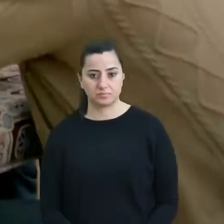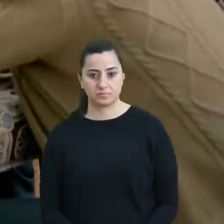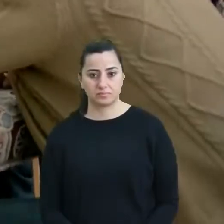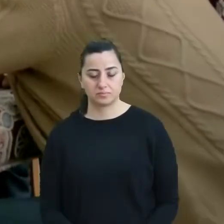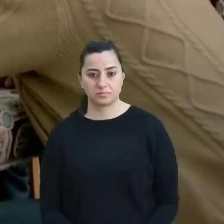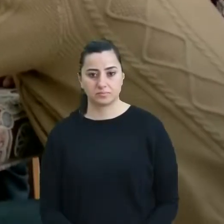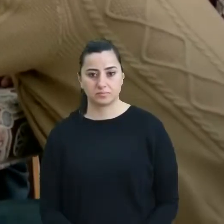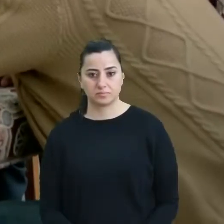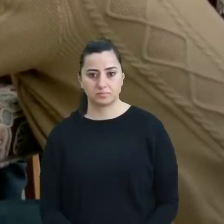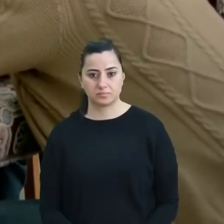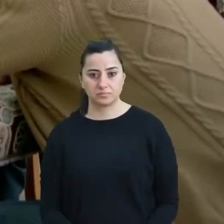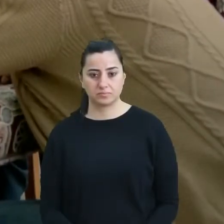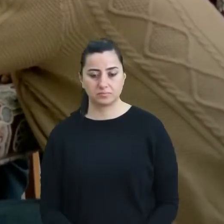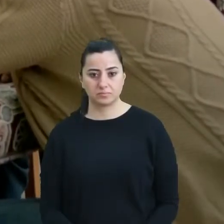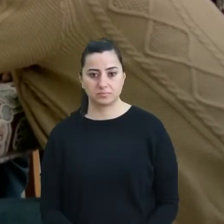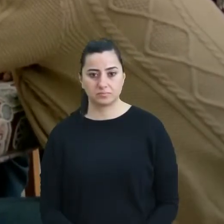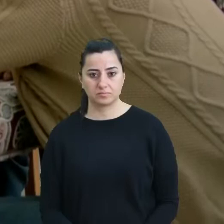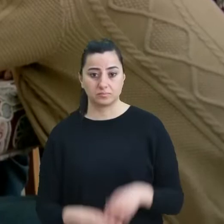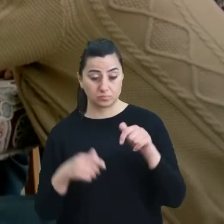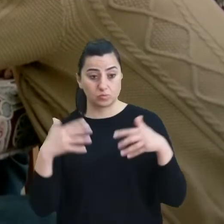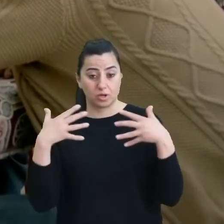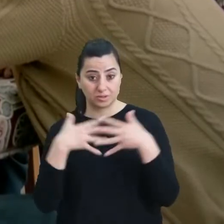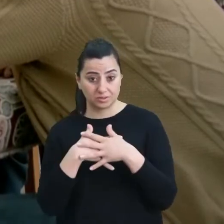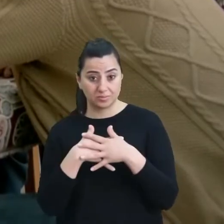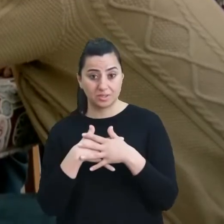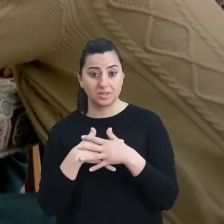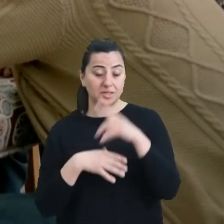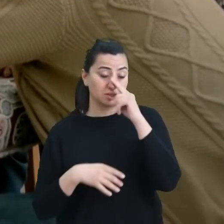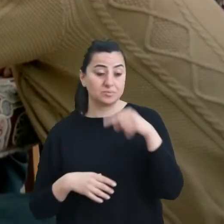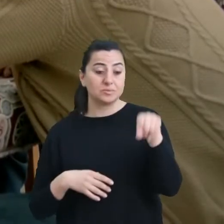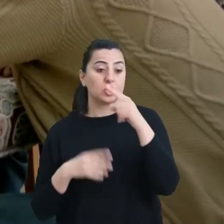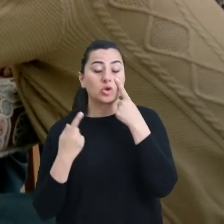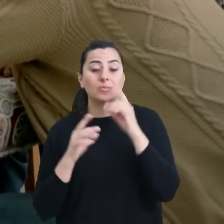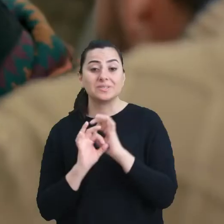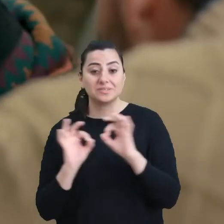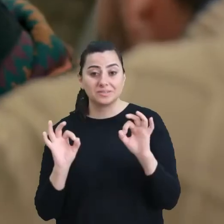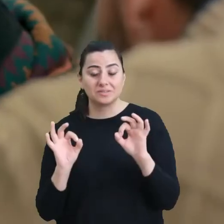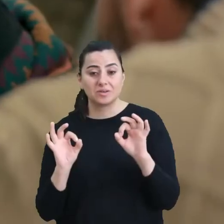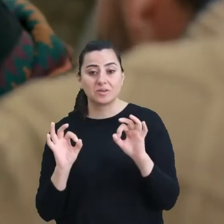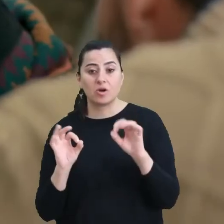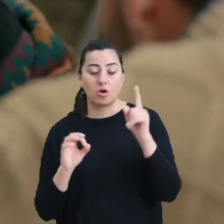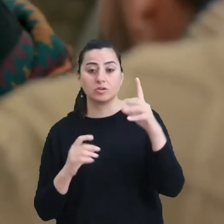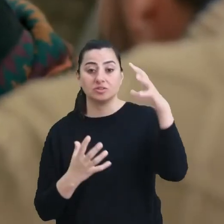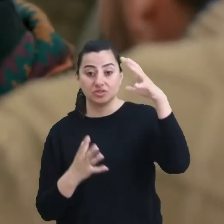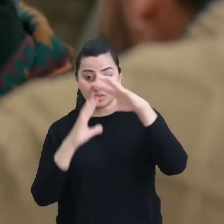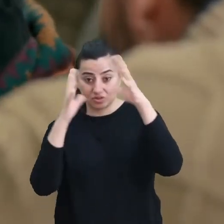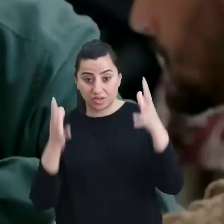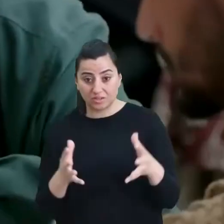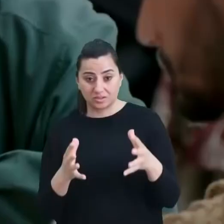Yaklaşın dedi, masaya eğildiler. Bu akşam kimseler görünmeden o çardağı...